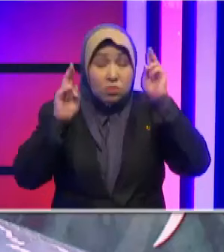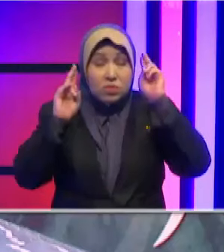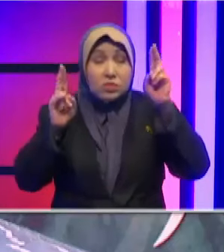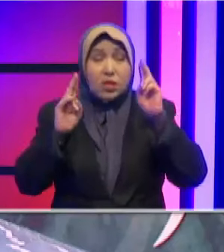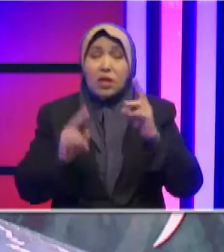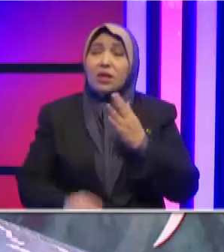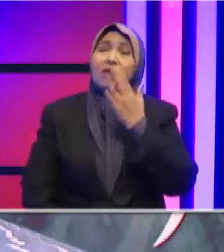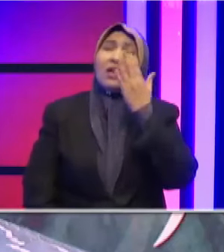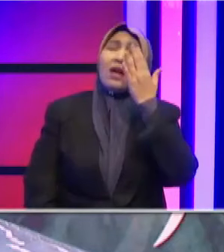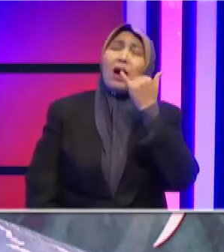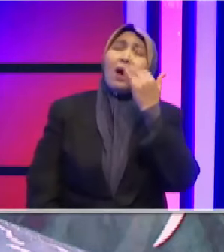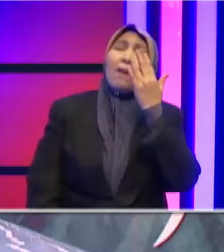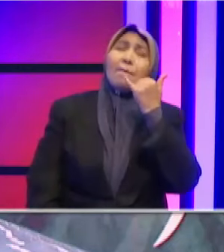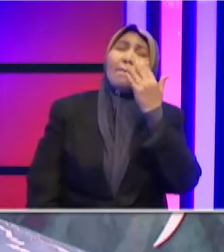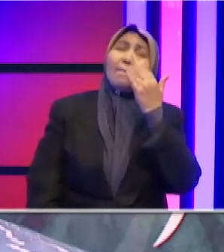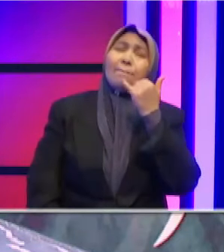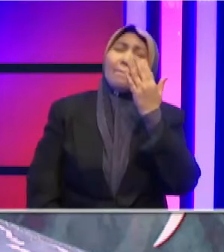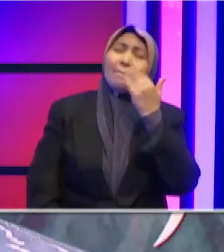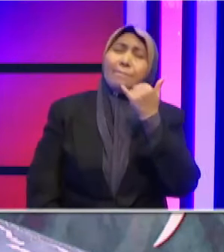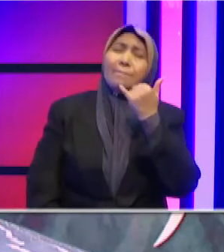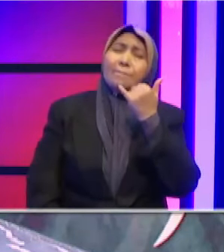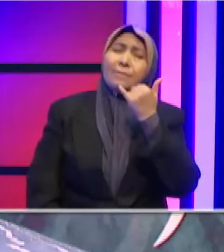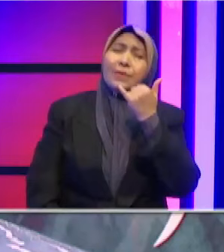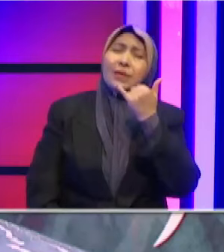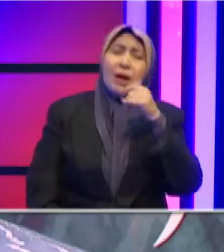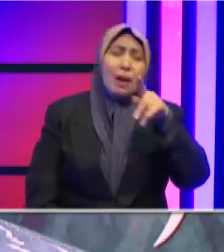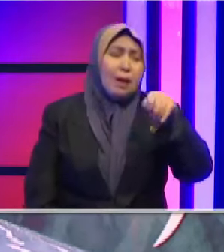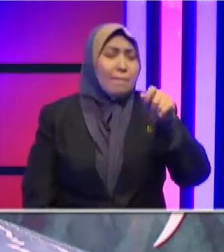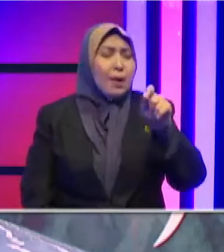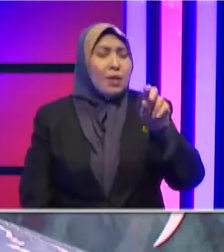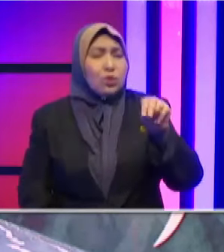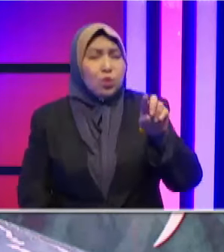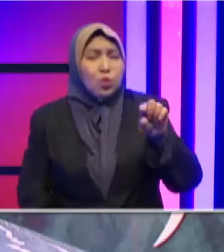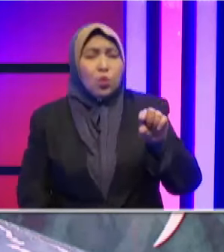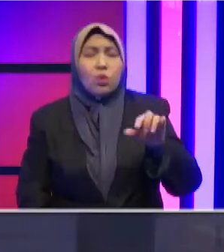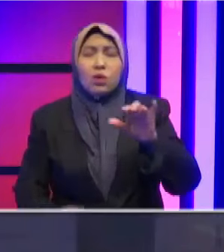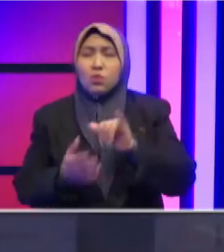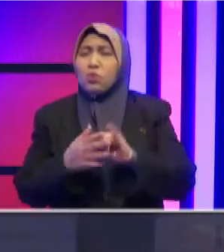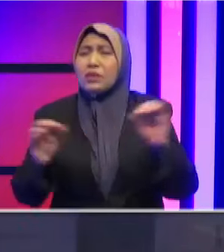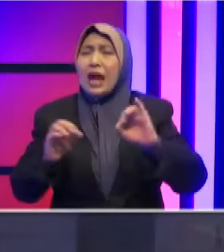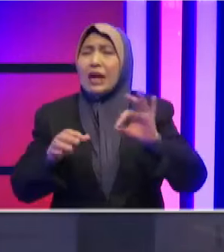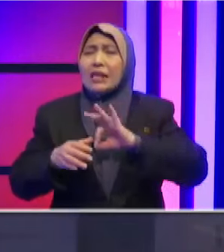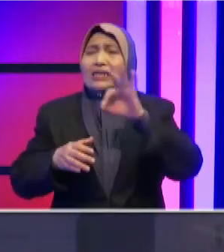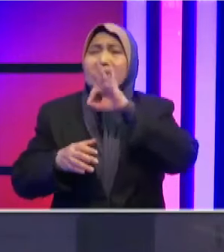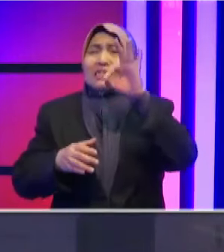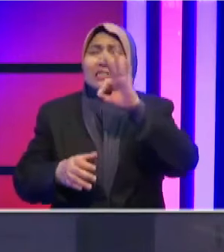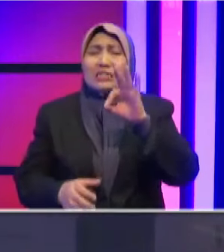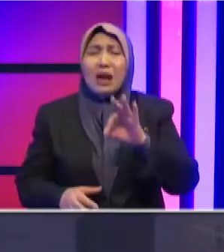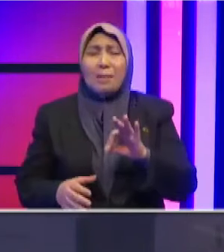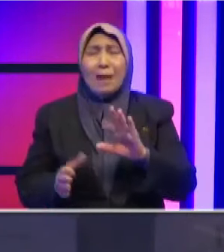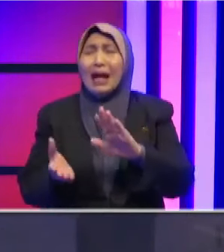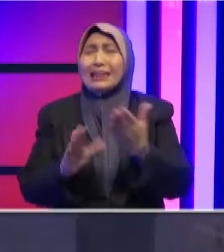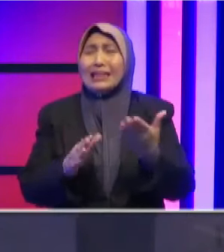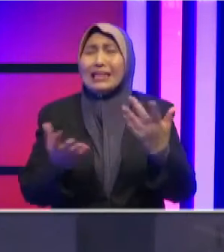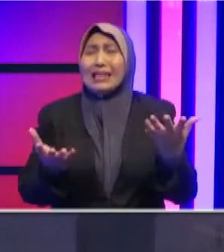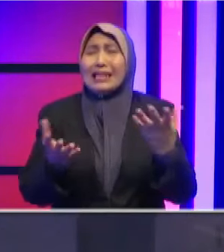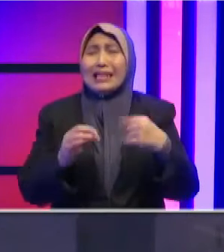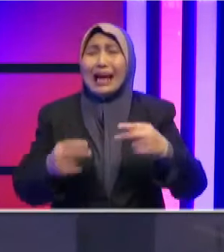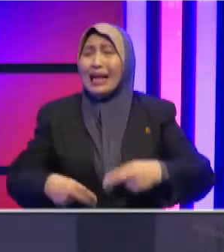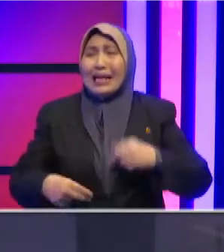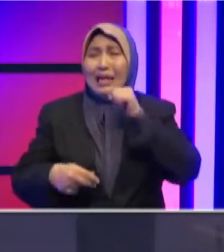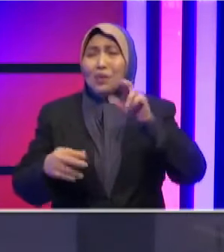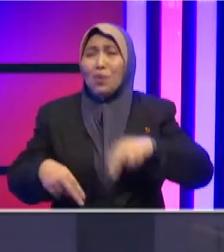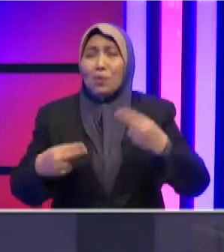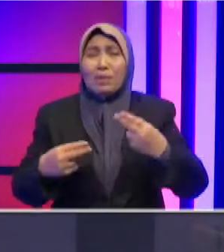kerapu agak-agak Gan Kenapa agak-agak patung berhala Tuta kado punya woi dia Bendo mati tetapi